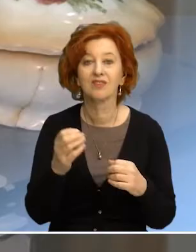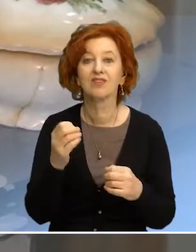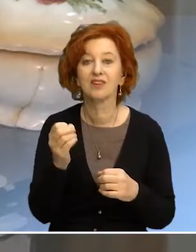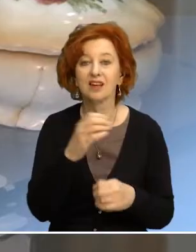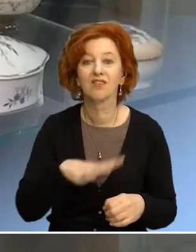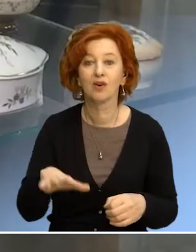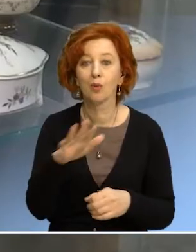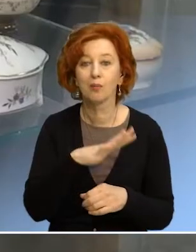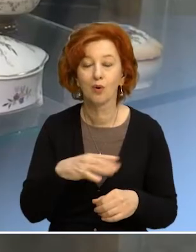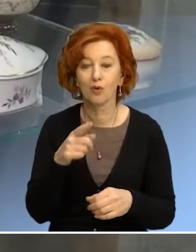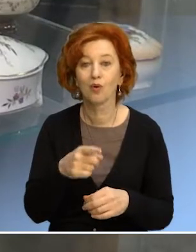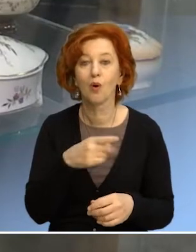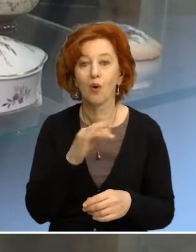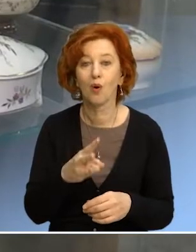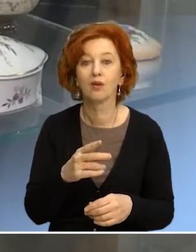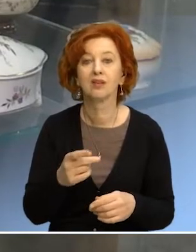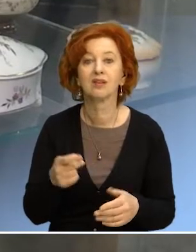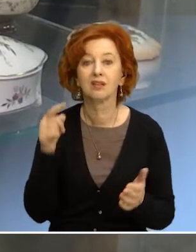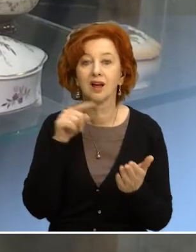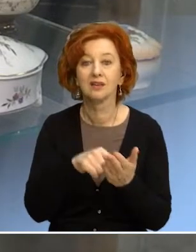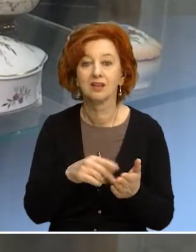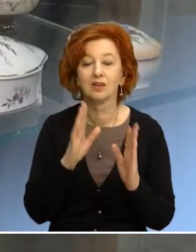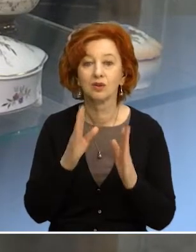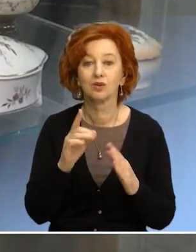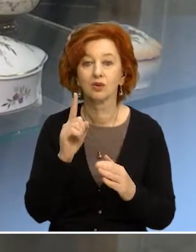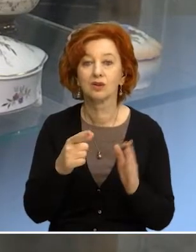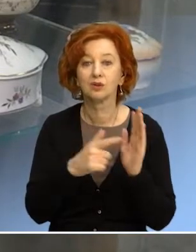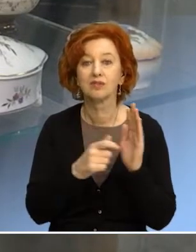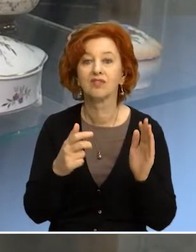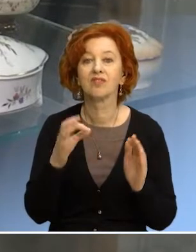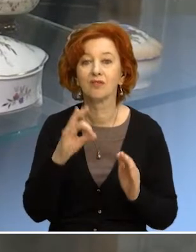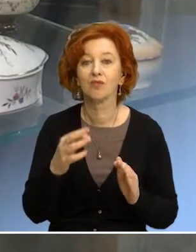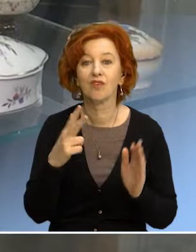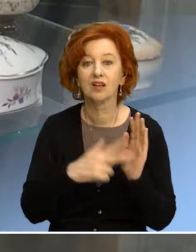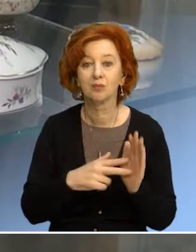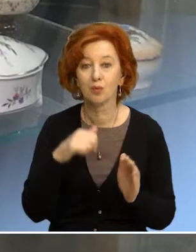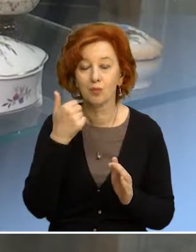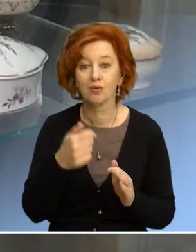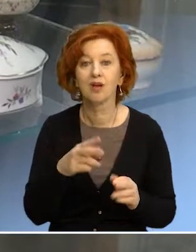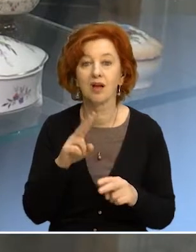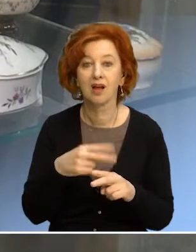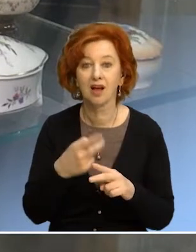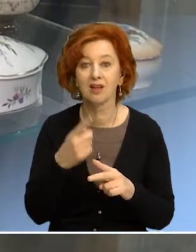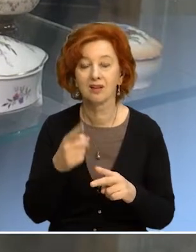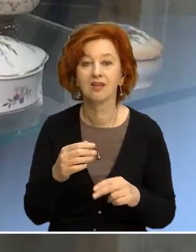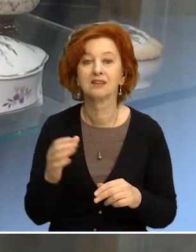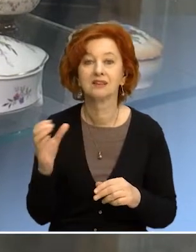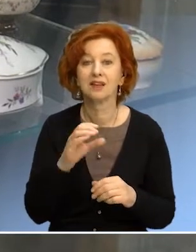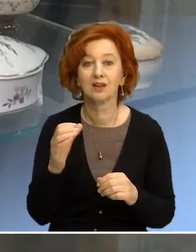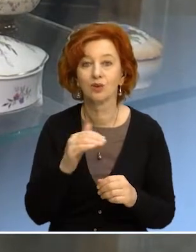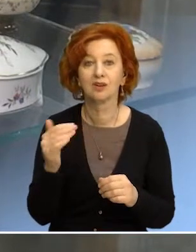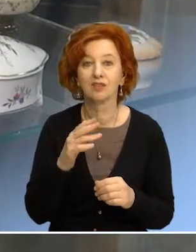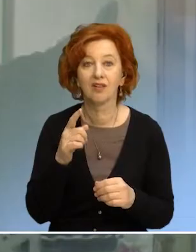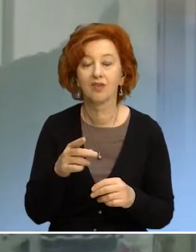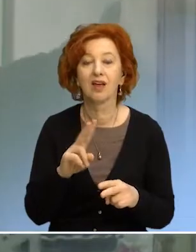саму Европу, европейцам, он достался только в 1708 году, знаменитый мейсоновский саксонский